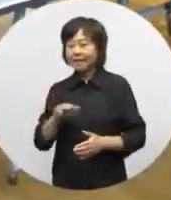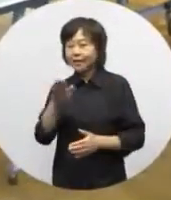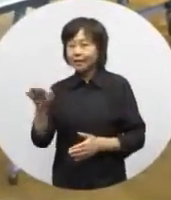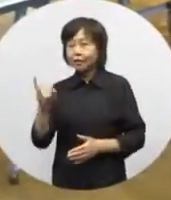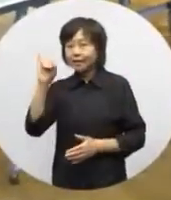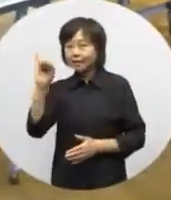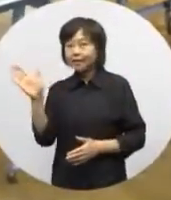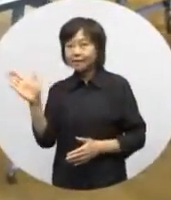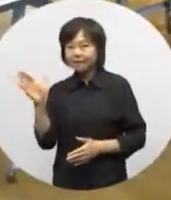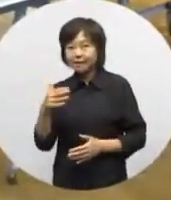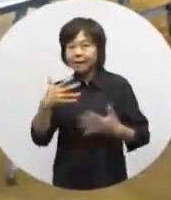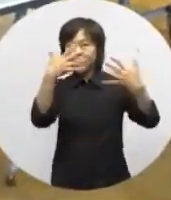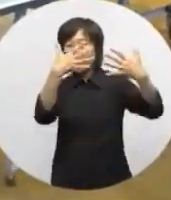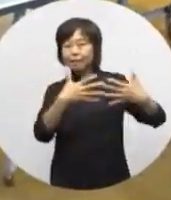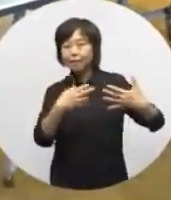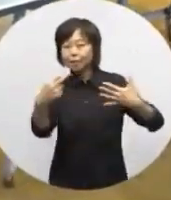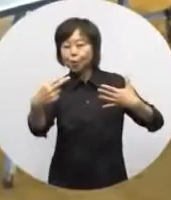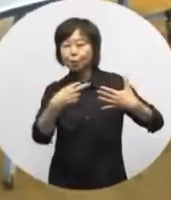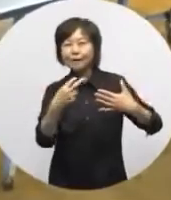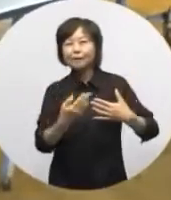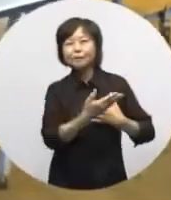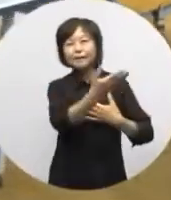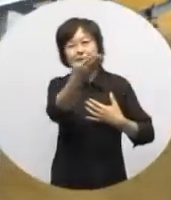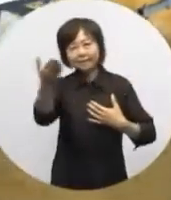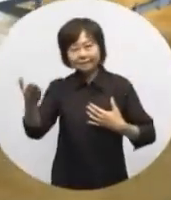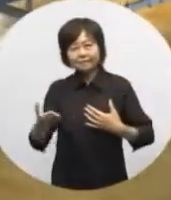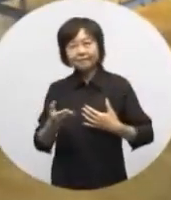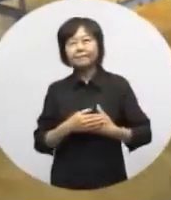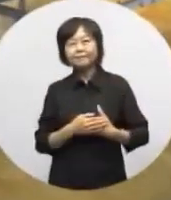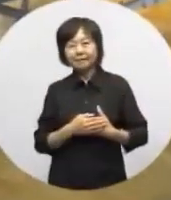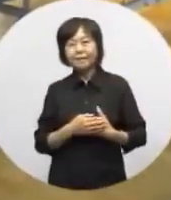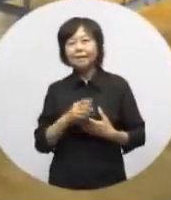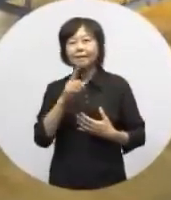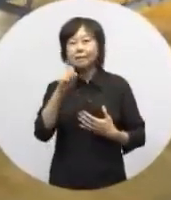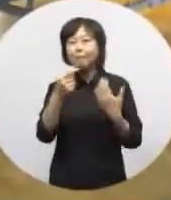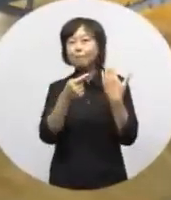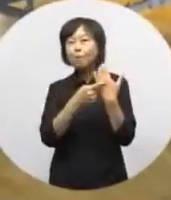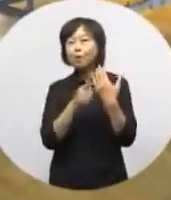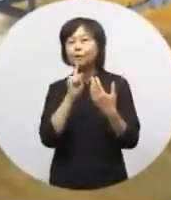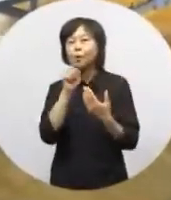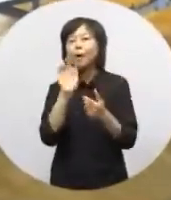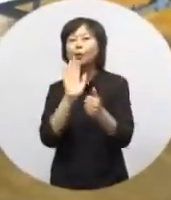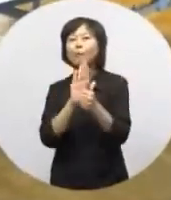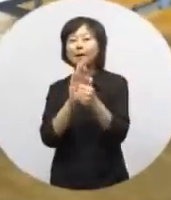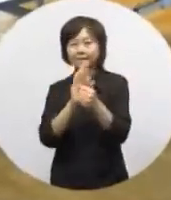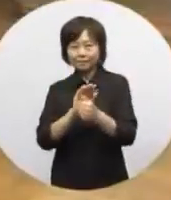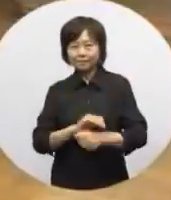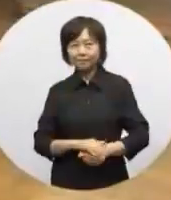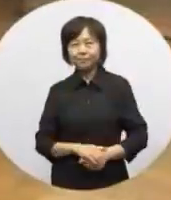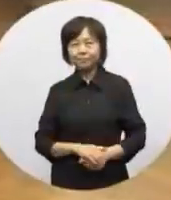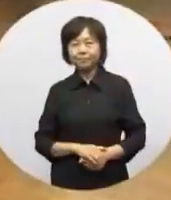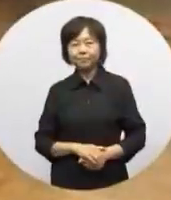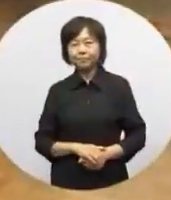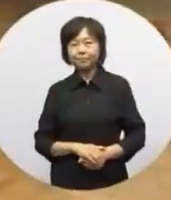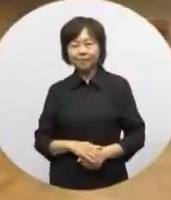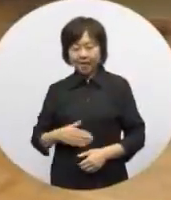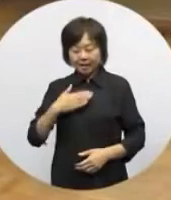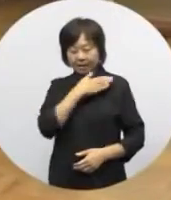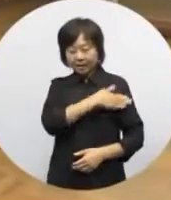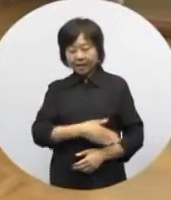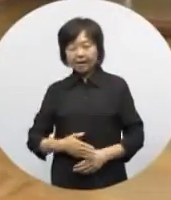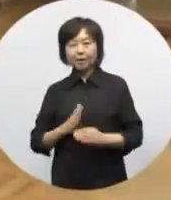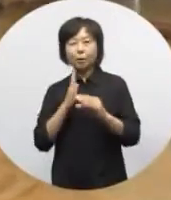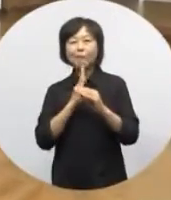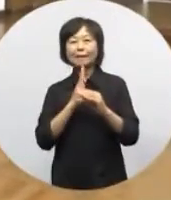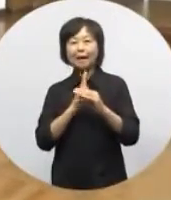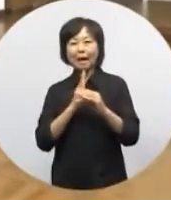さんからハーモニアス茅ヶ崎をご覧の皆様にワンポイントアドバイス。 体の真ん